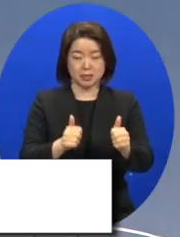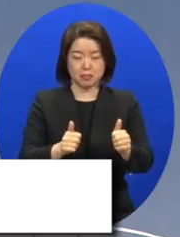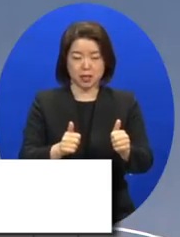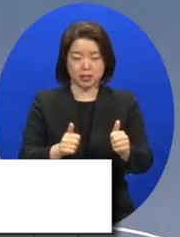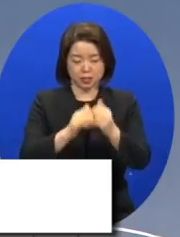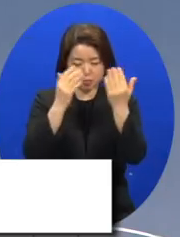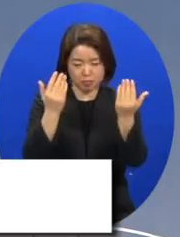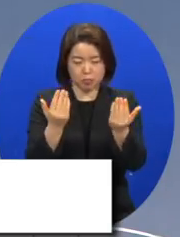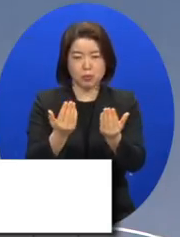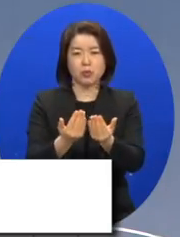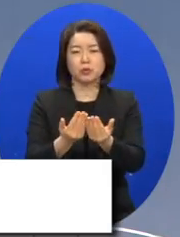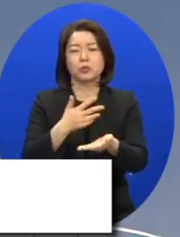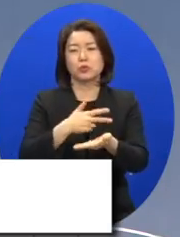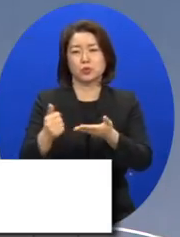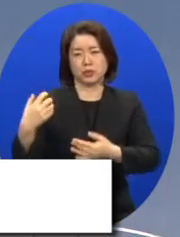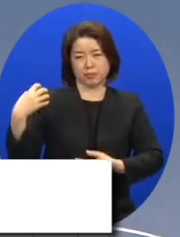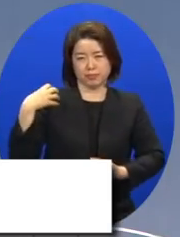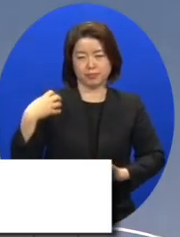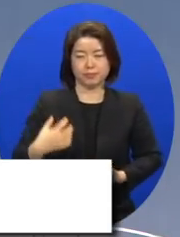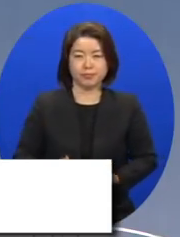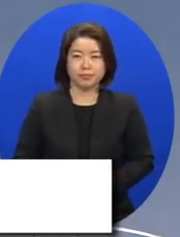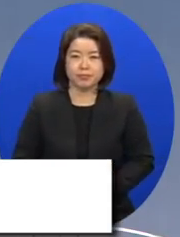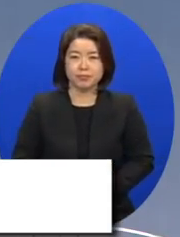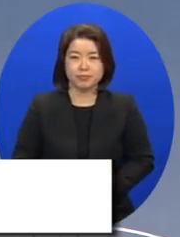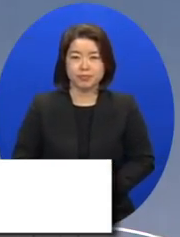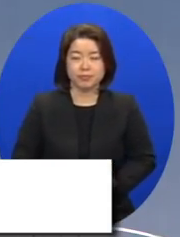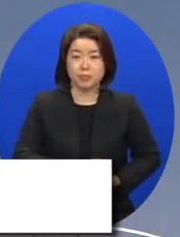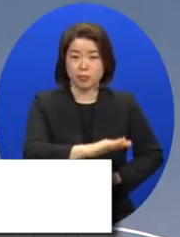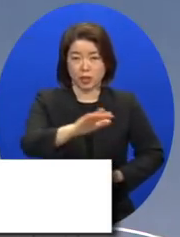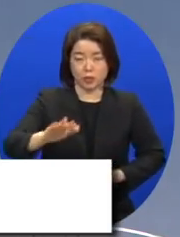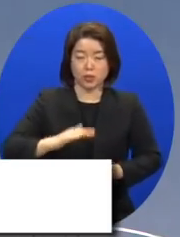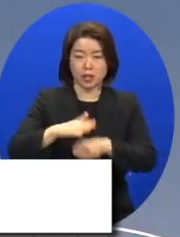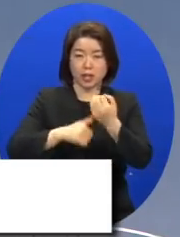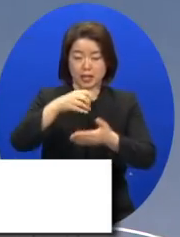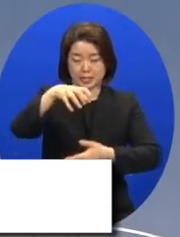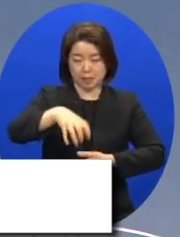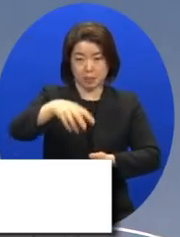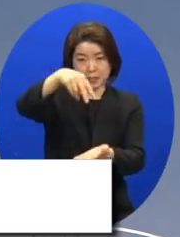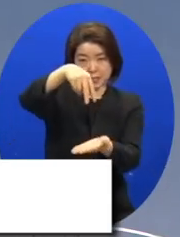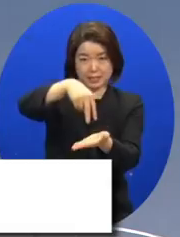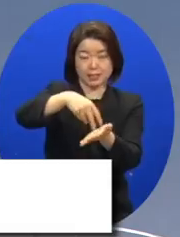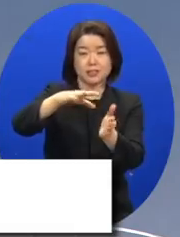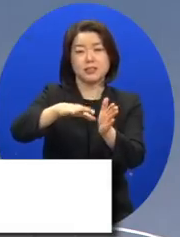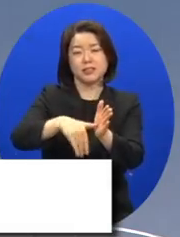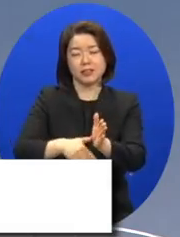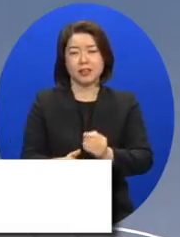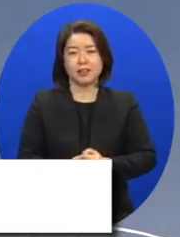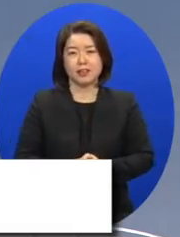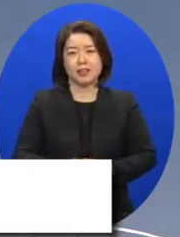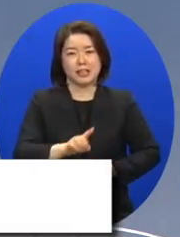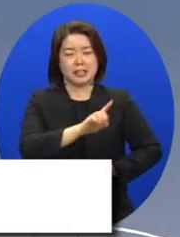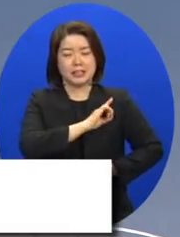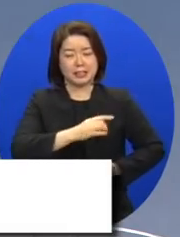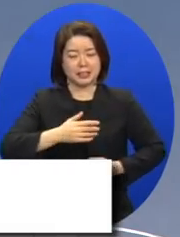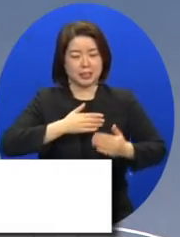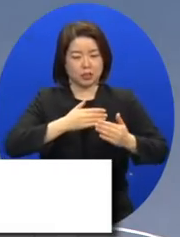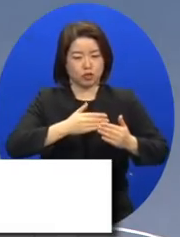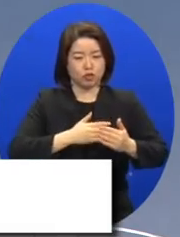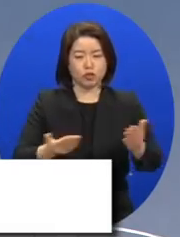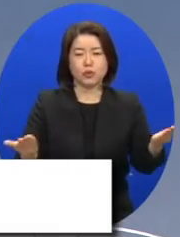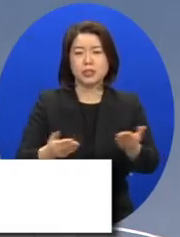주님이 하시는 거죠 우리가 1 내가 되가 섰을 때 가장 두려울 일이